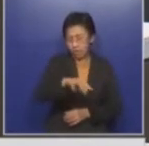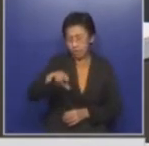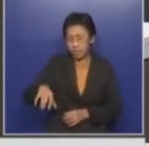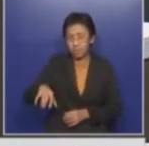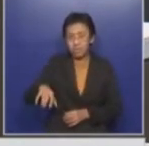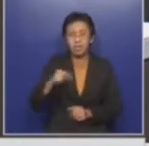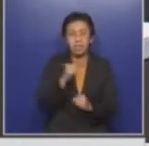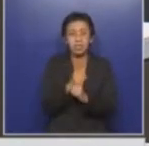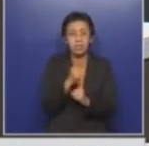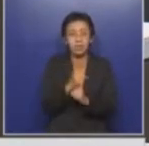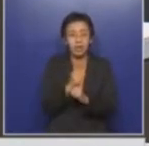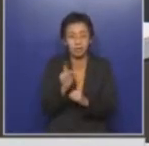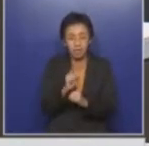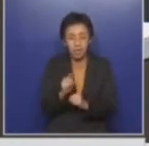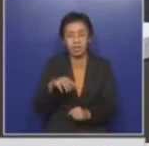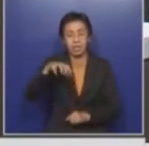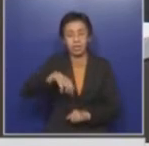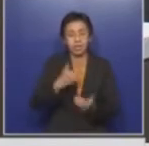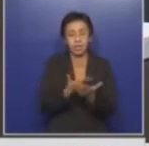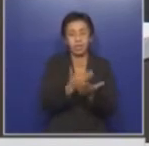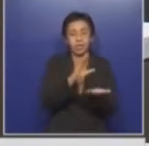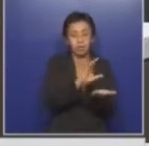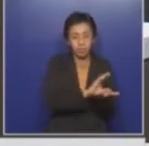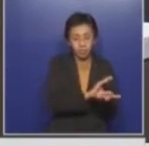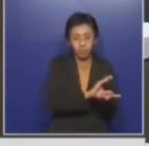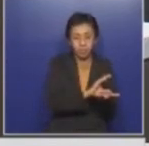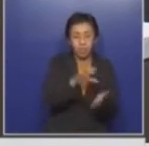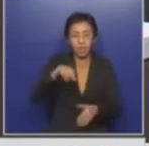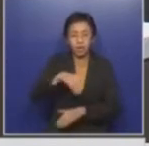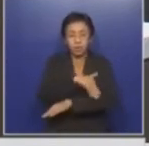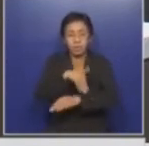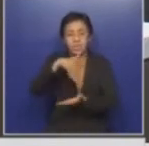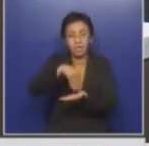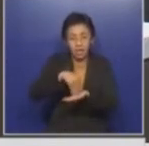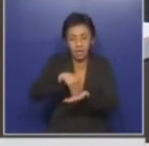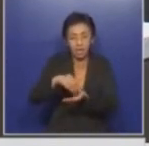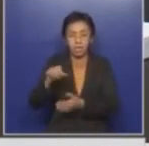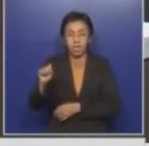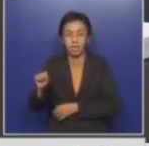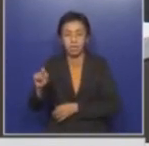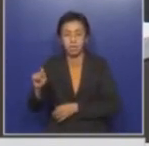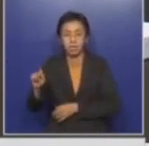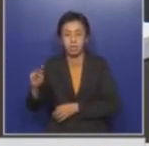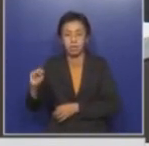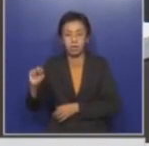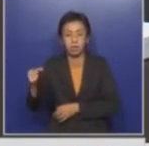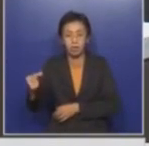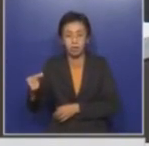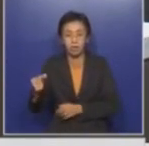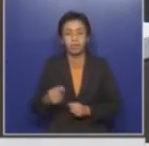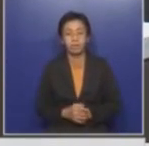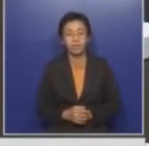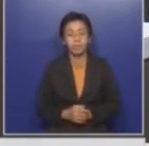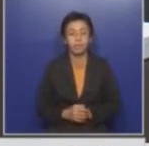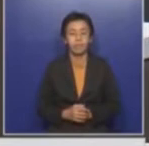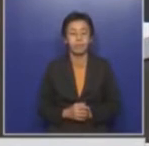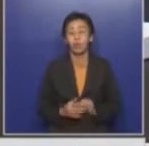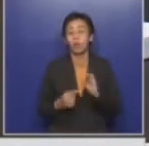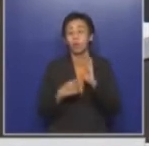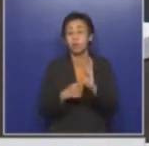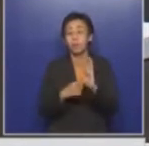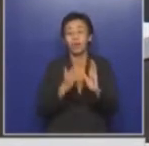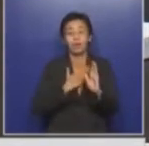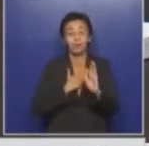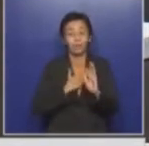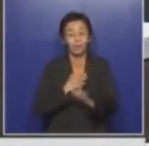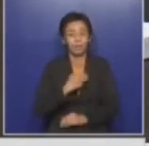างก็คือมีสำนักงบประมาณกับมีสตง.นะครับตัวอย่างอันนี้เนี่ยที่ผมอยาก